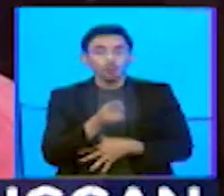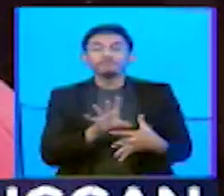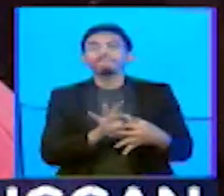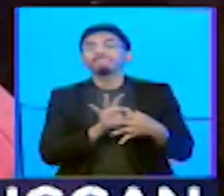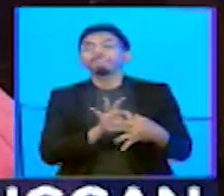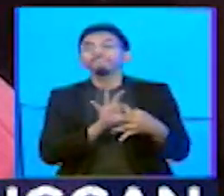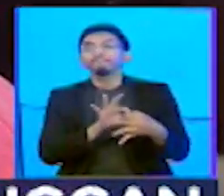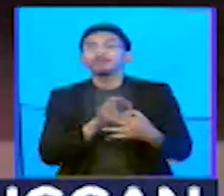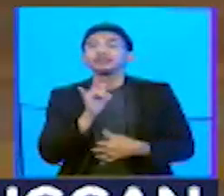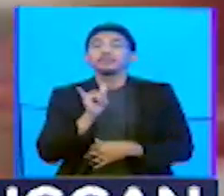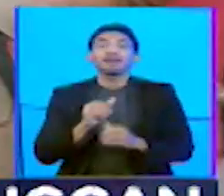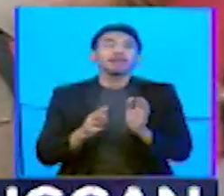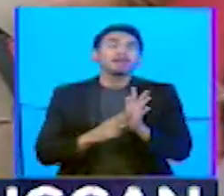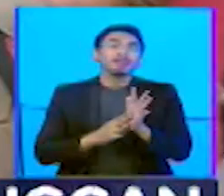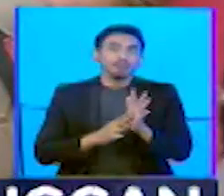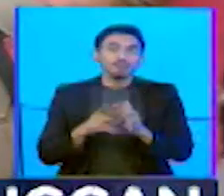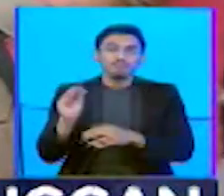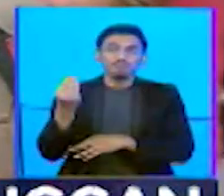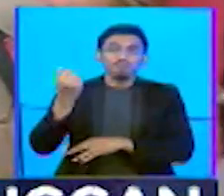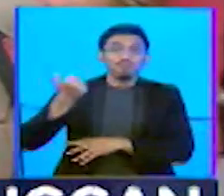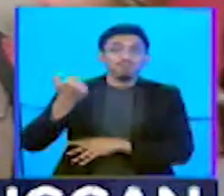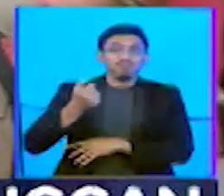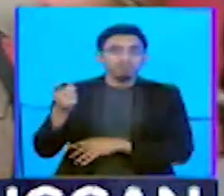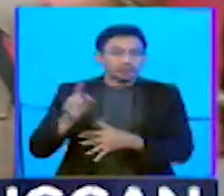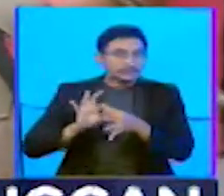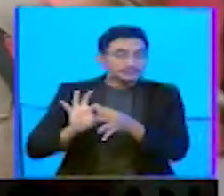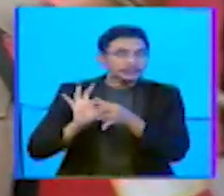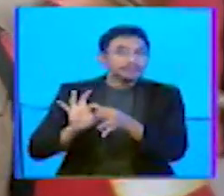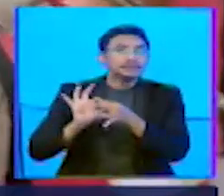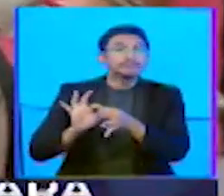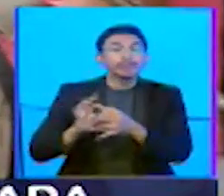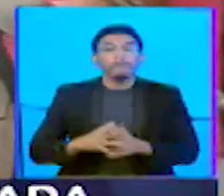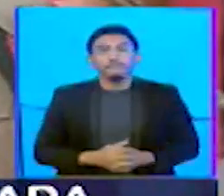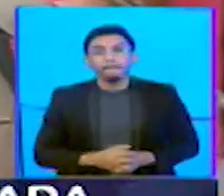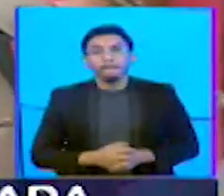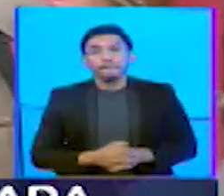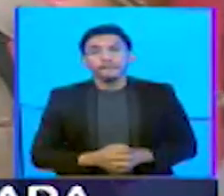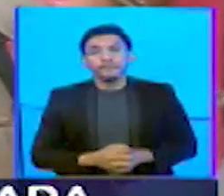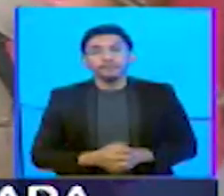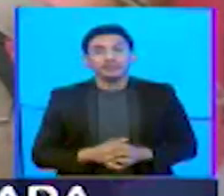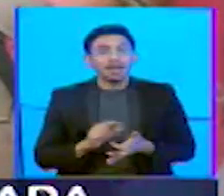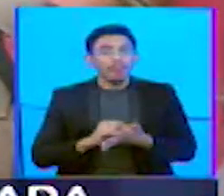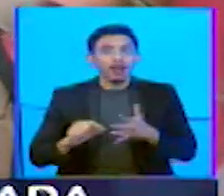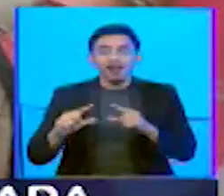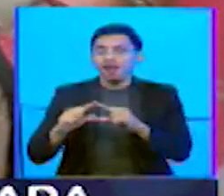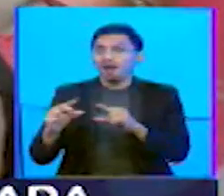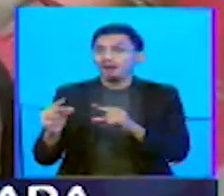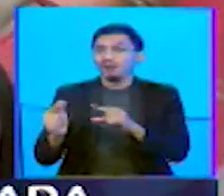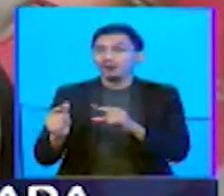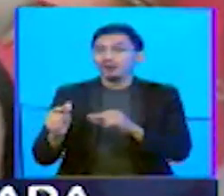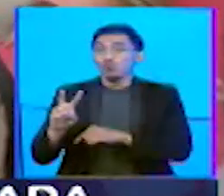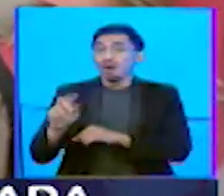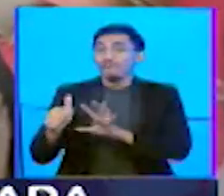pelanggan tersangka mengitari ini berinisial R 26 tahun